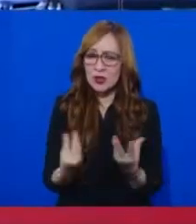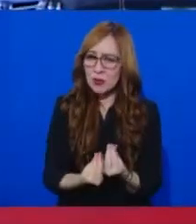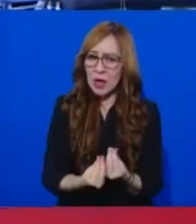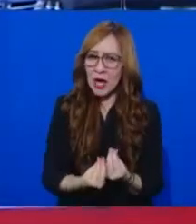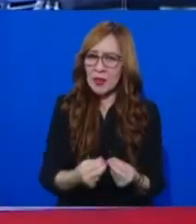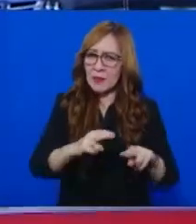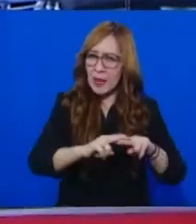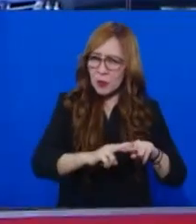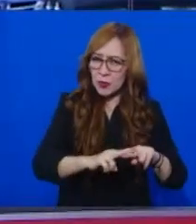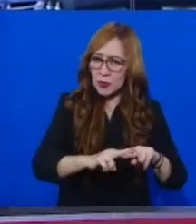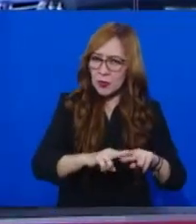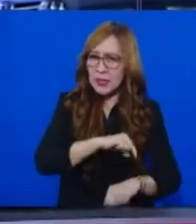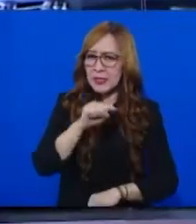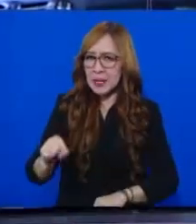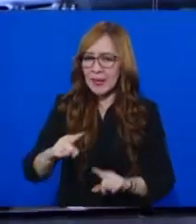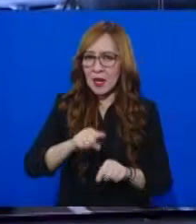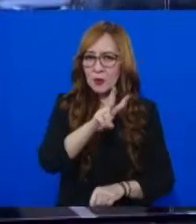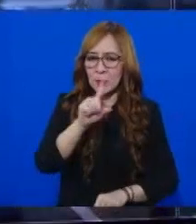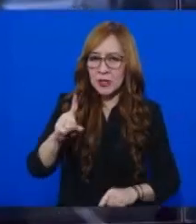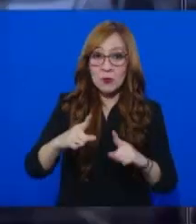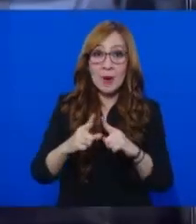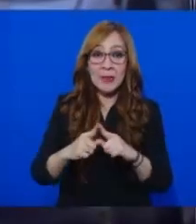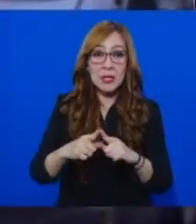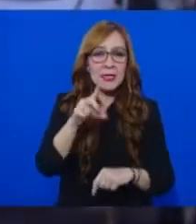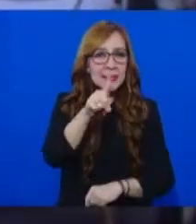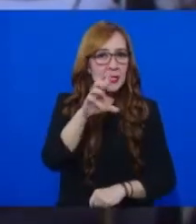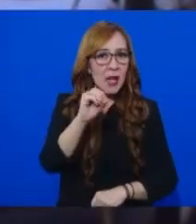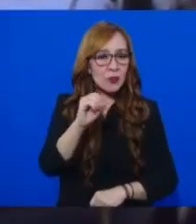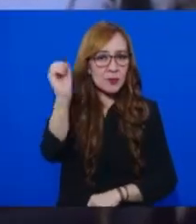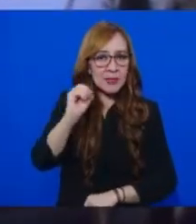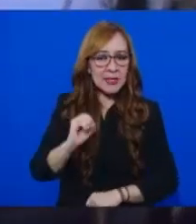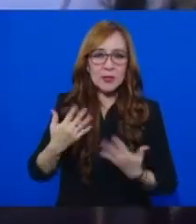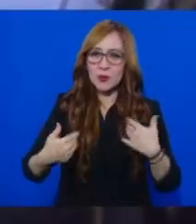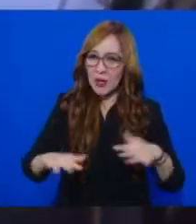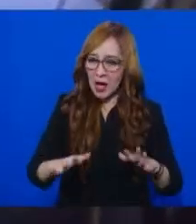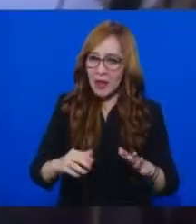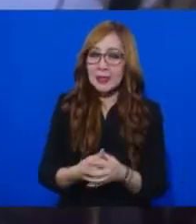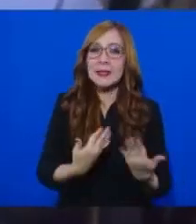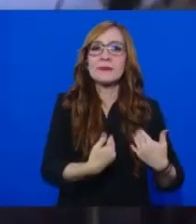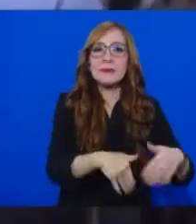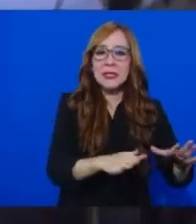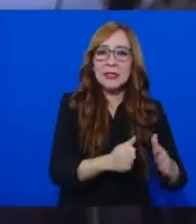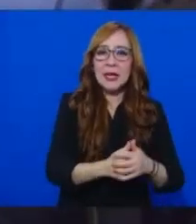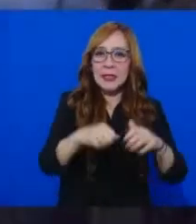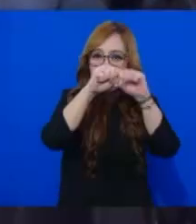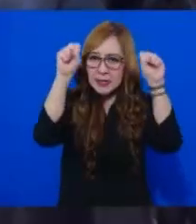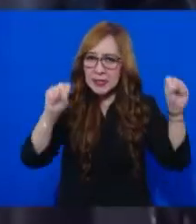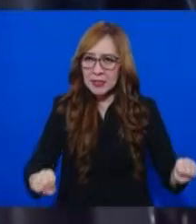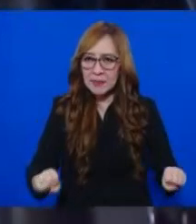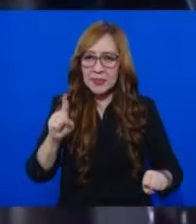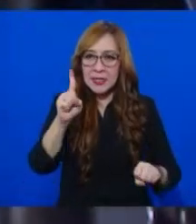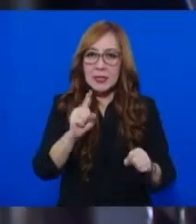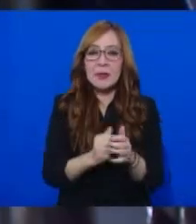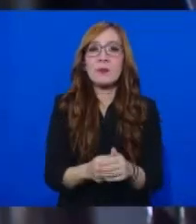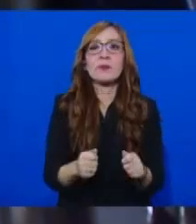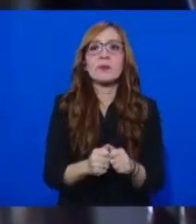21 April 2023 mencapai 100%. Sementara usai rekayasa arus one way dihentikan pada Kamis pukul